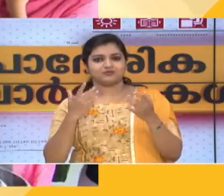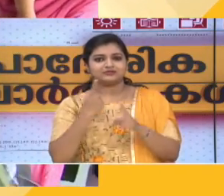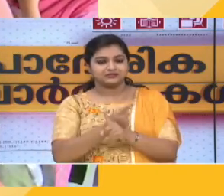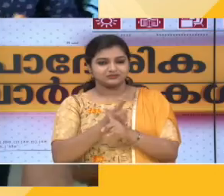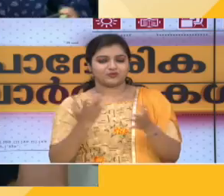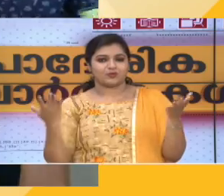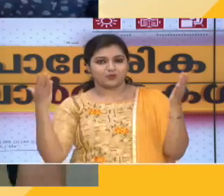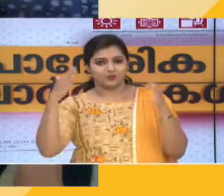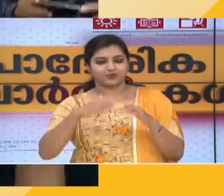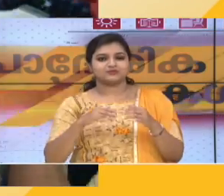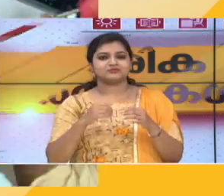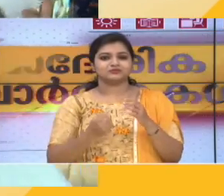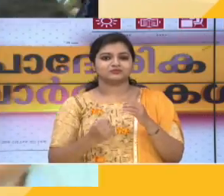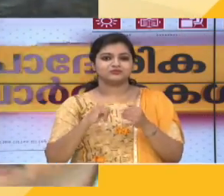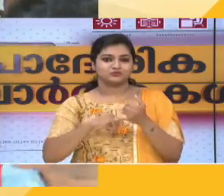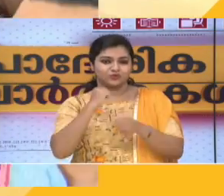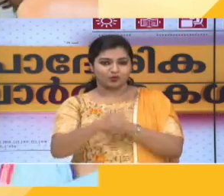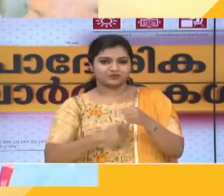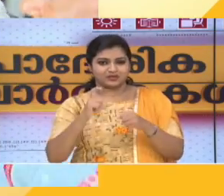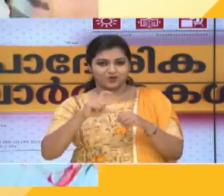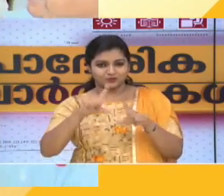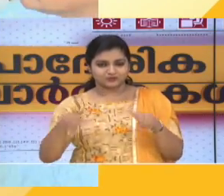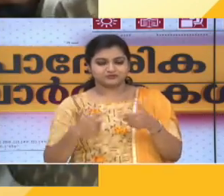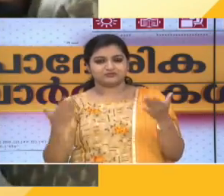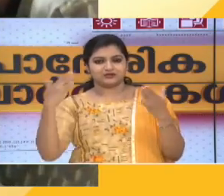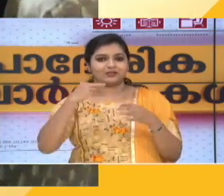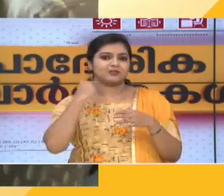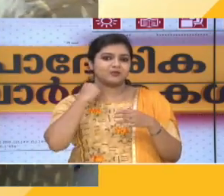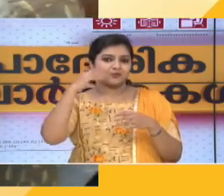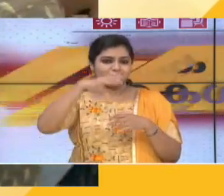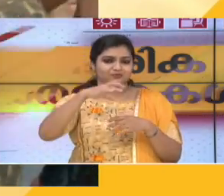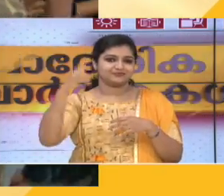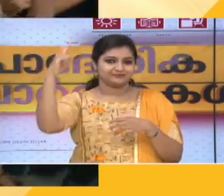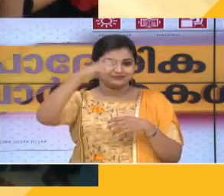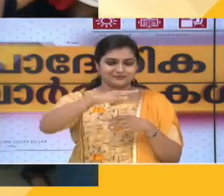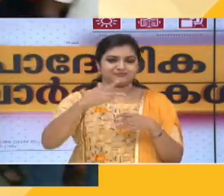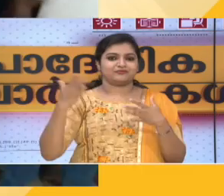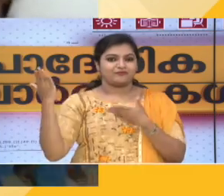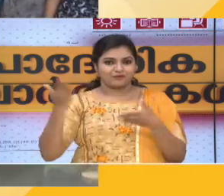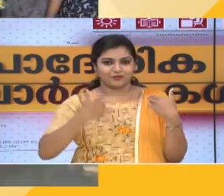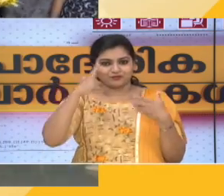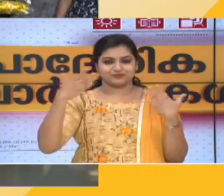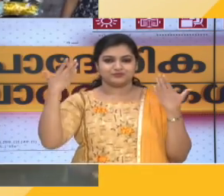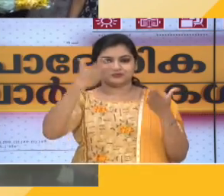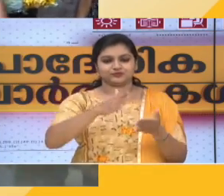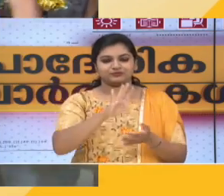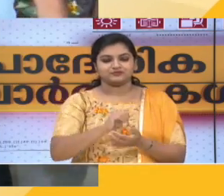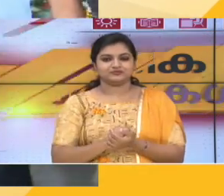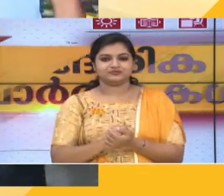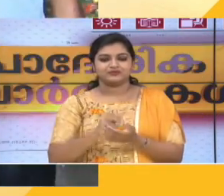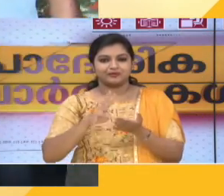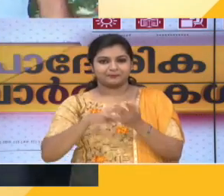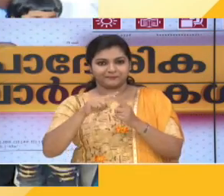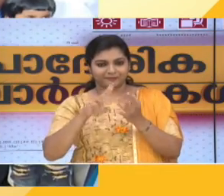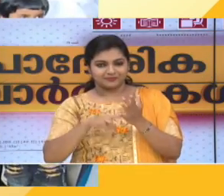അധ്യാപകരും സ്പോർട്സ് കൗൺസിൽ ഭാരവാഹികളും ശ്രീലക്ഷ്മിയെ സ്വീകരിക്കാൻ തിരുവനന്തപുരം വിമാനത്താവളത്തിലെത്തി. മിനി, സബ് ജൂനിയർ, ജൂനിയർ,